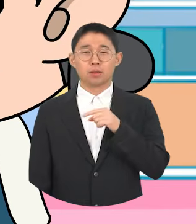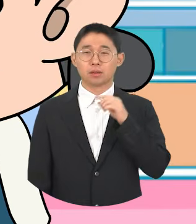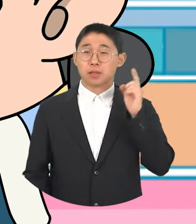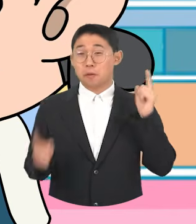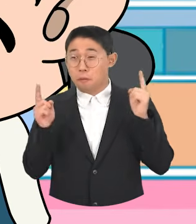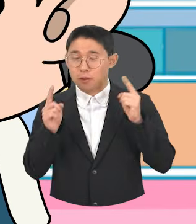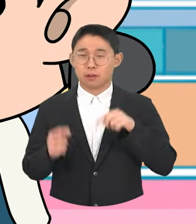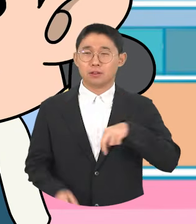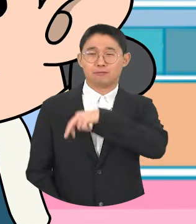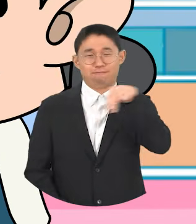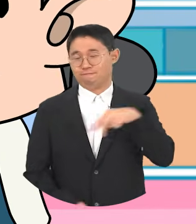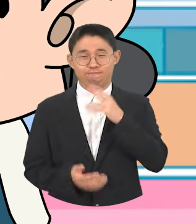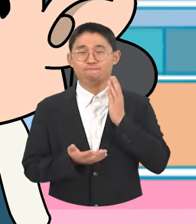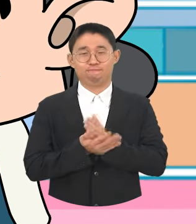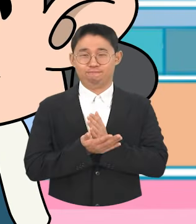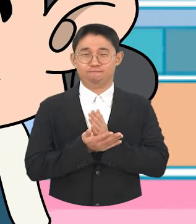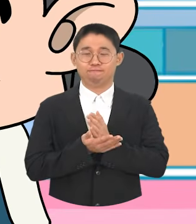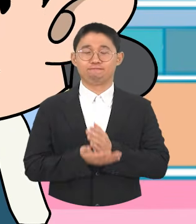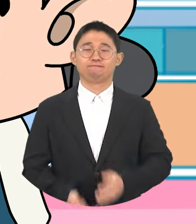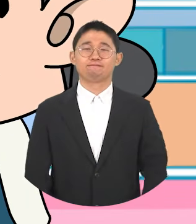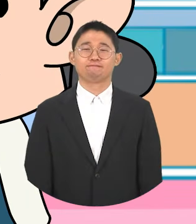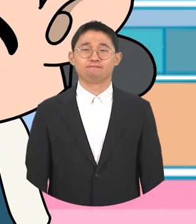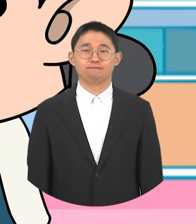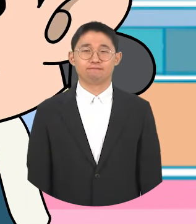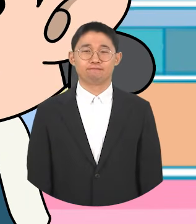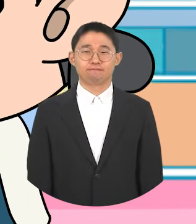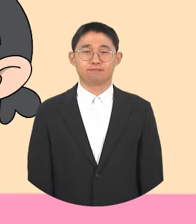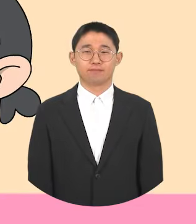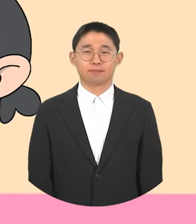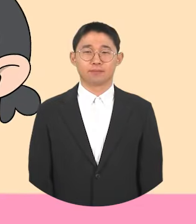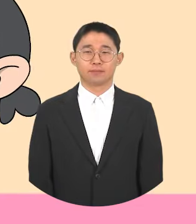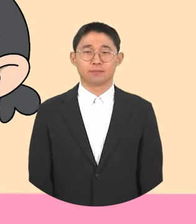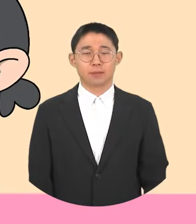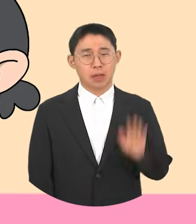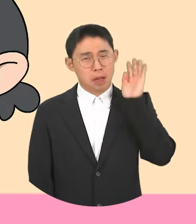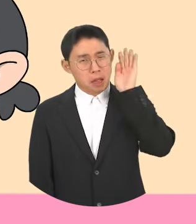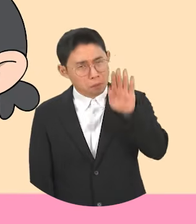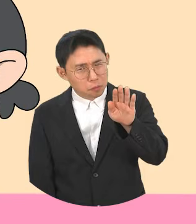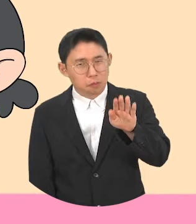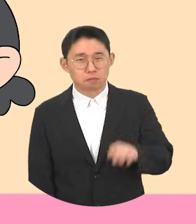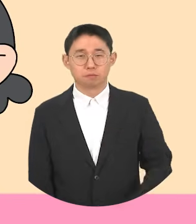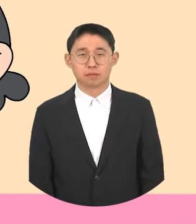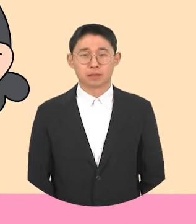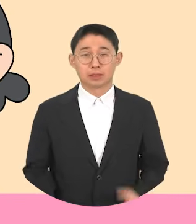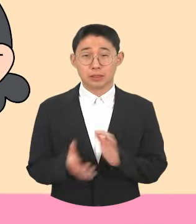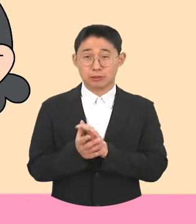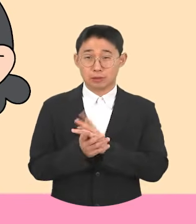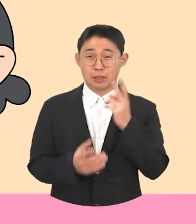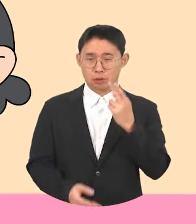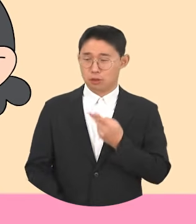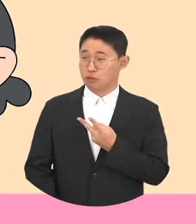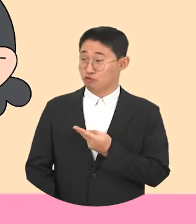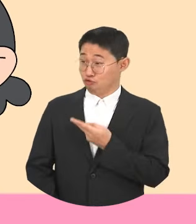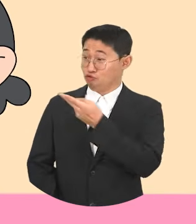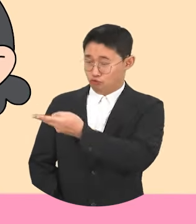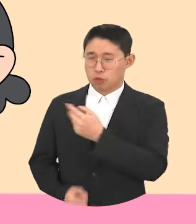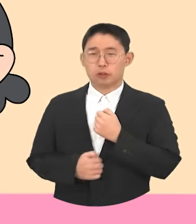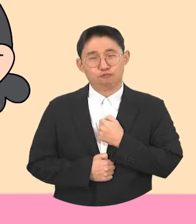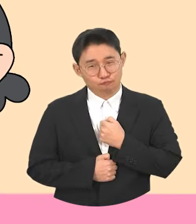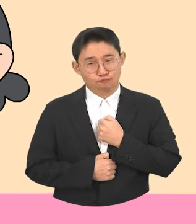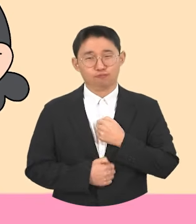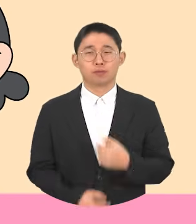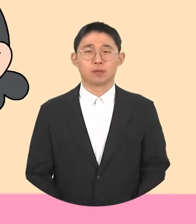칫솔을 입에 물고 장난치거나 뛰어다니지 않아요. 선생님, 앞으로는 친구에게 가위를 줄